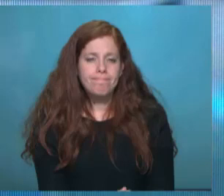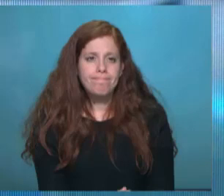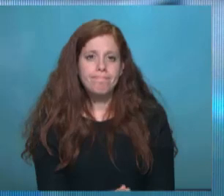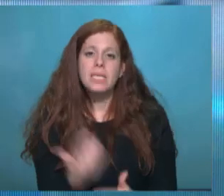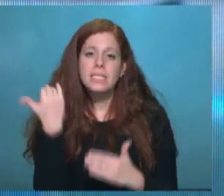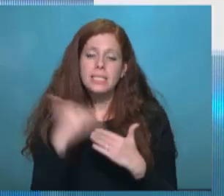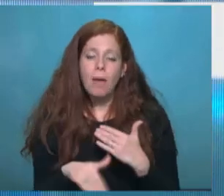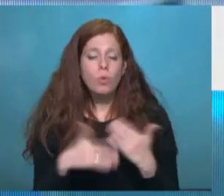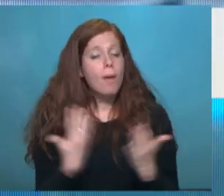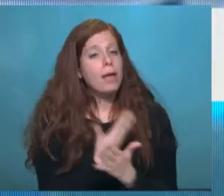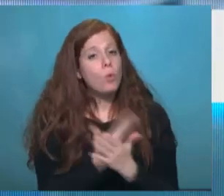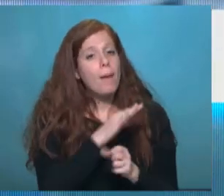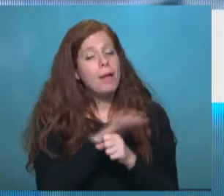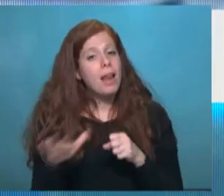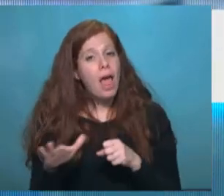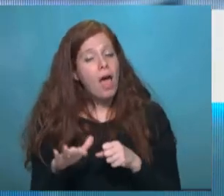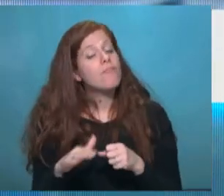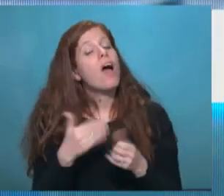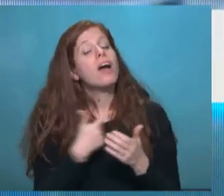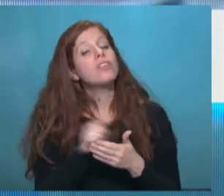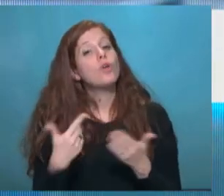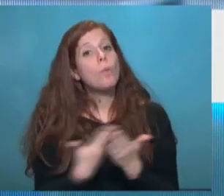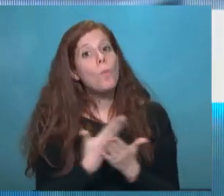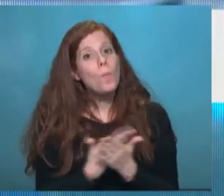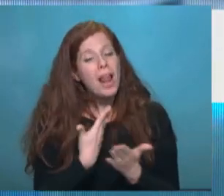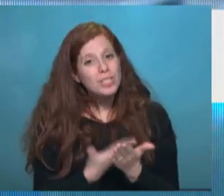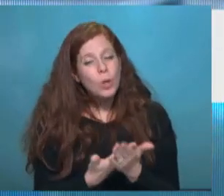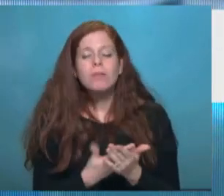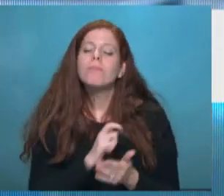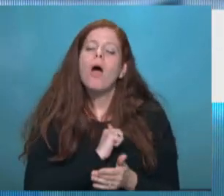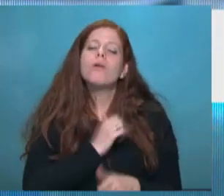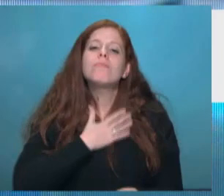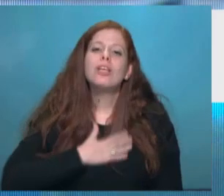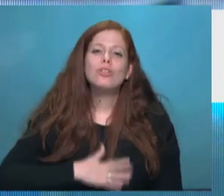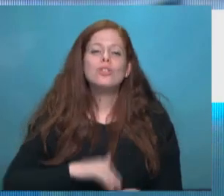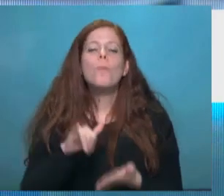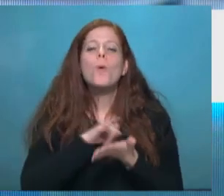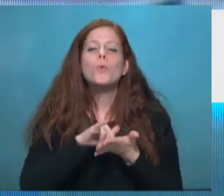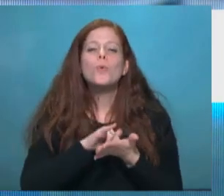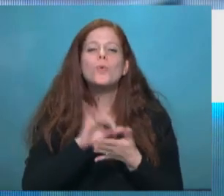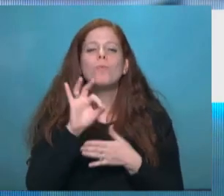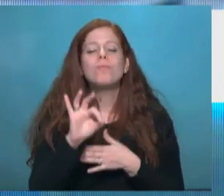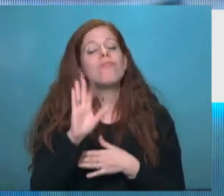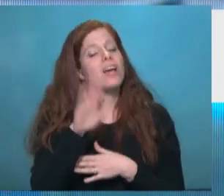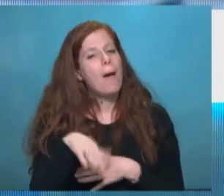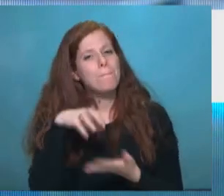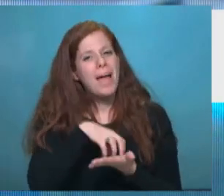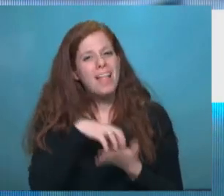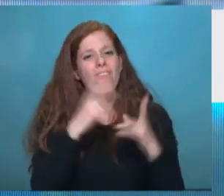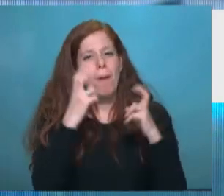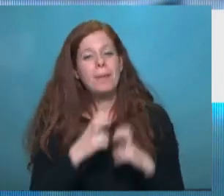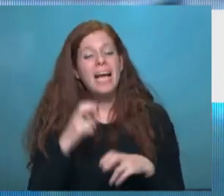סיימנו המהדורה המלאה שלנו, והכתבות המומלצות מחכות לכם בכל זמן שתרצו ביוטיוב של כאן חדשות, וגם באתר ובאפליקציית